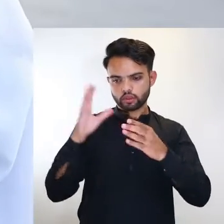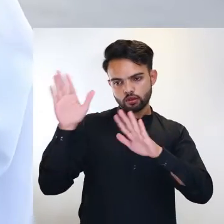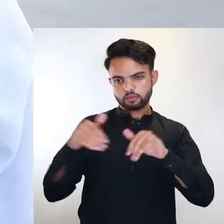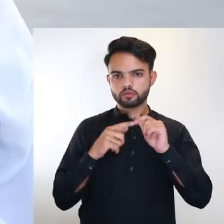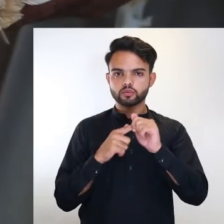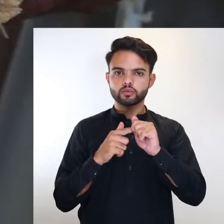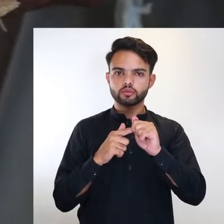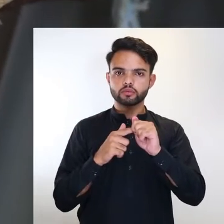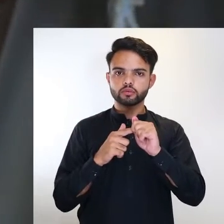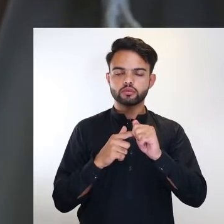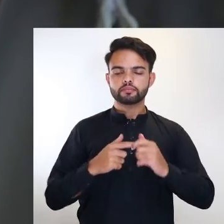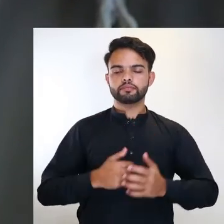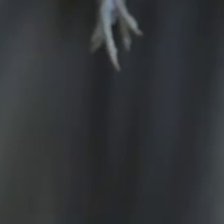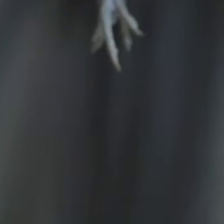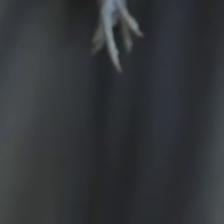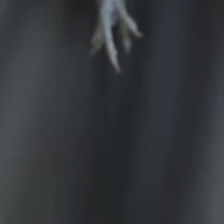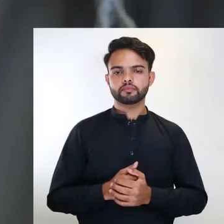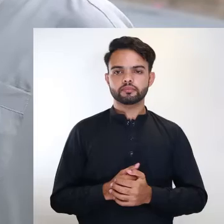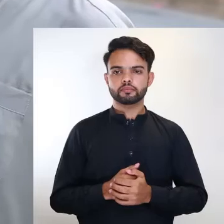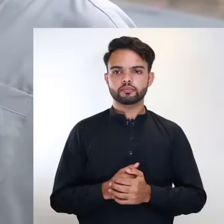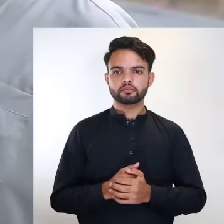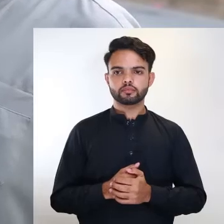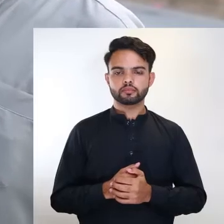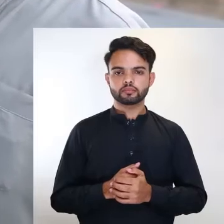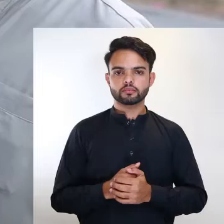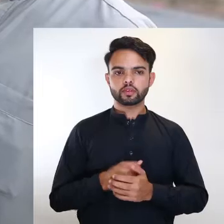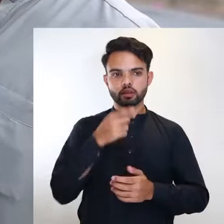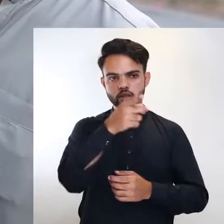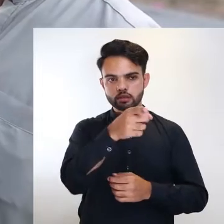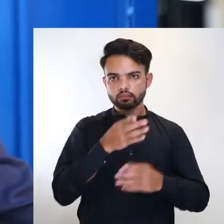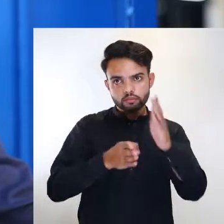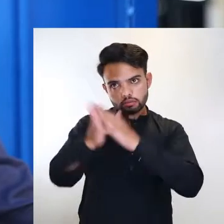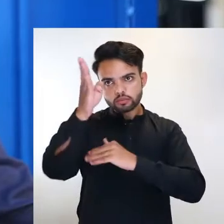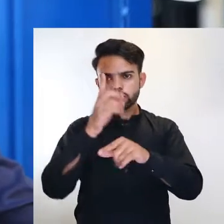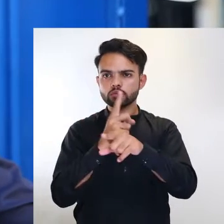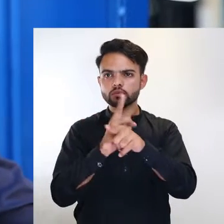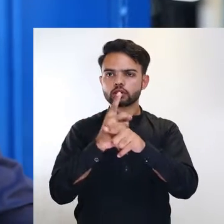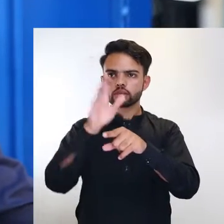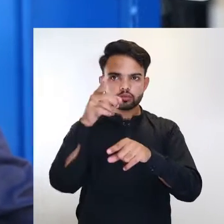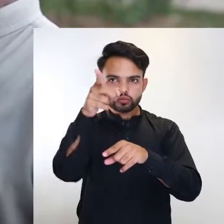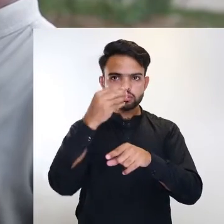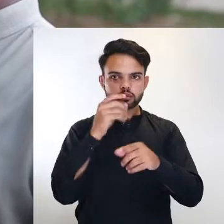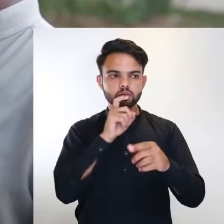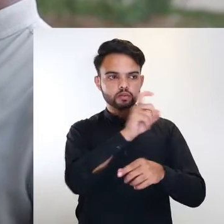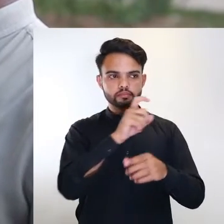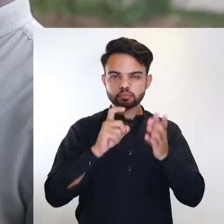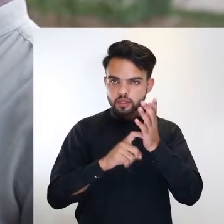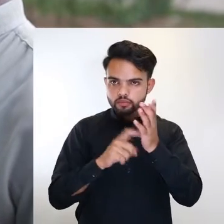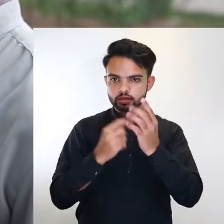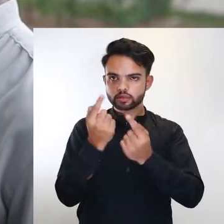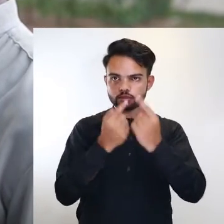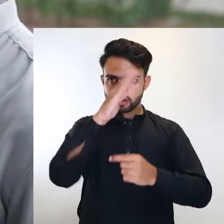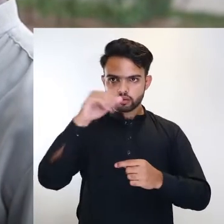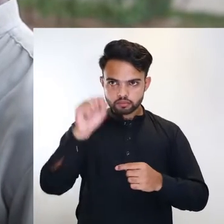मैम ने सब्जियां और मुर्गी मंगवाई है। आप मैडम से जाके पूछ लें, अपनी तसल्ली कर लें। इनकी क्लास में